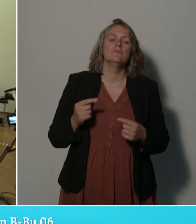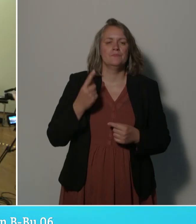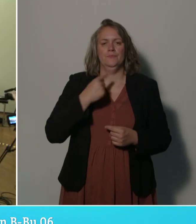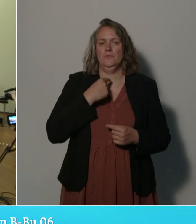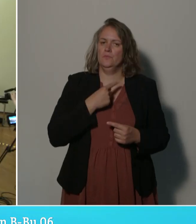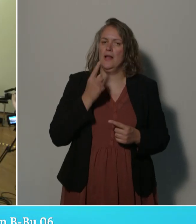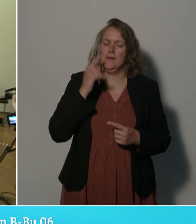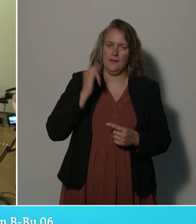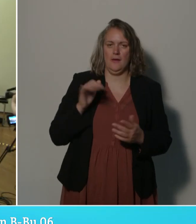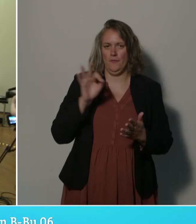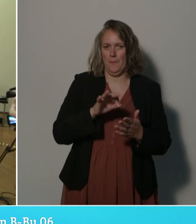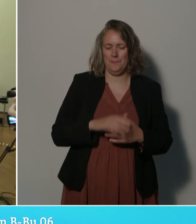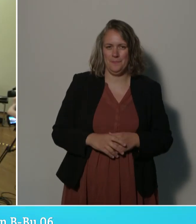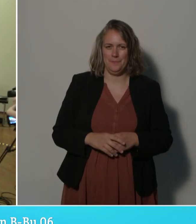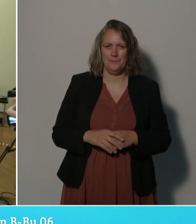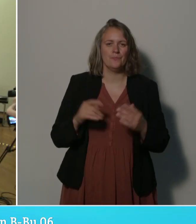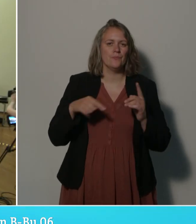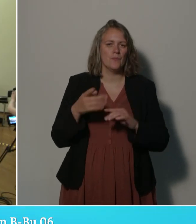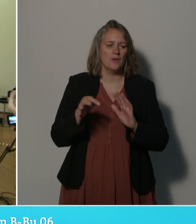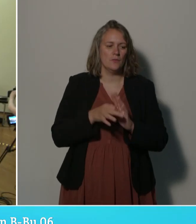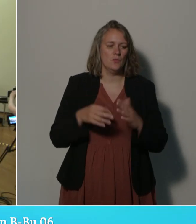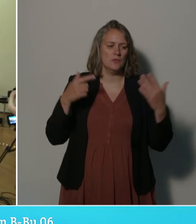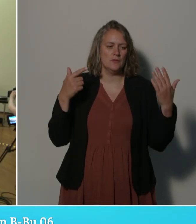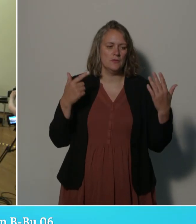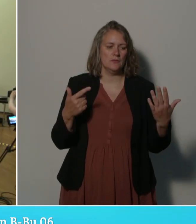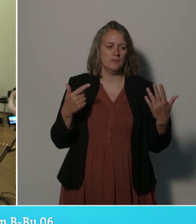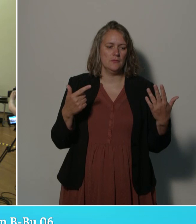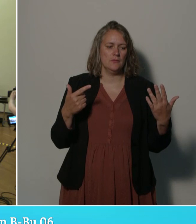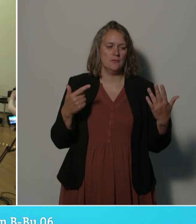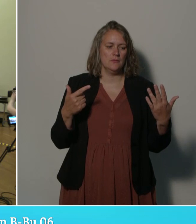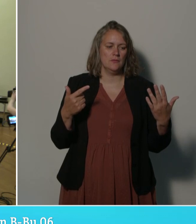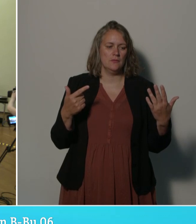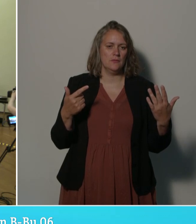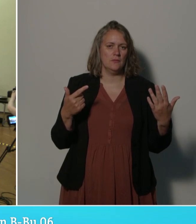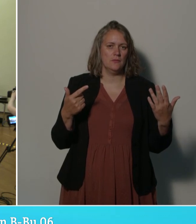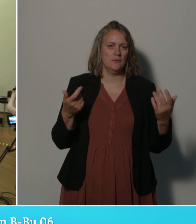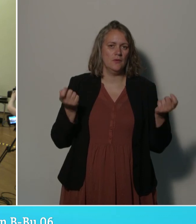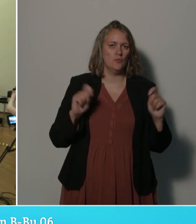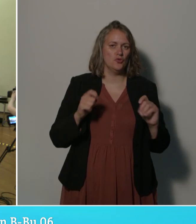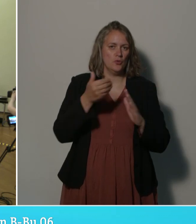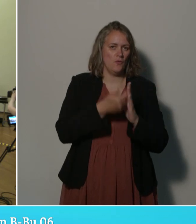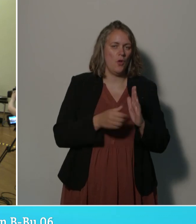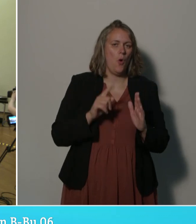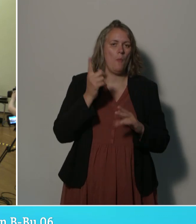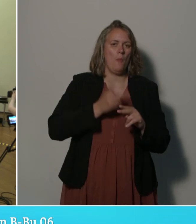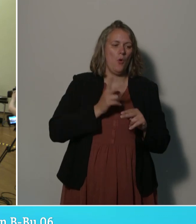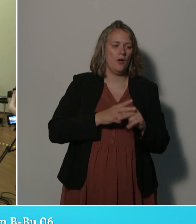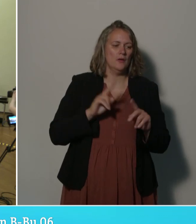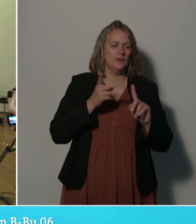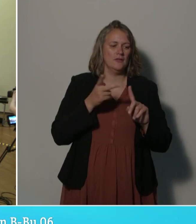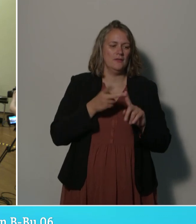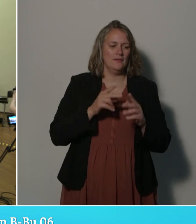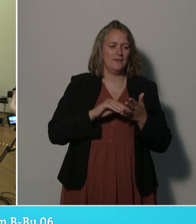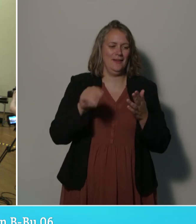einstimmig bestätigt. Ich rufe auf den Tagesordnungspunkt 7, Beschlussvorlage Oberbürgermeister, zweite Vertragsänderung